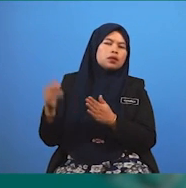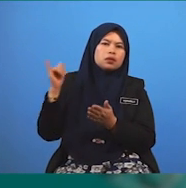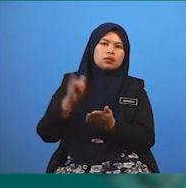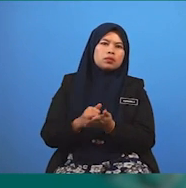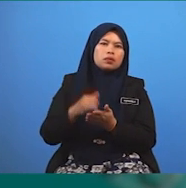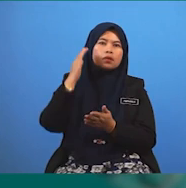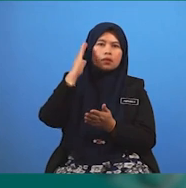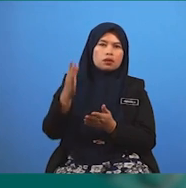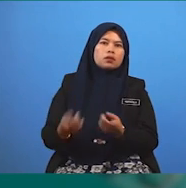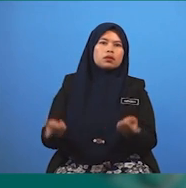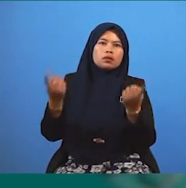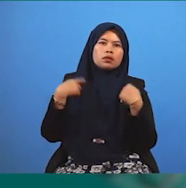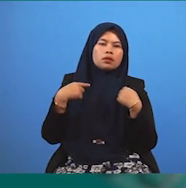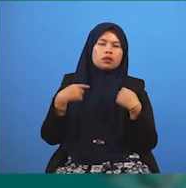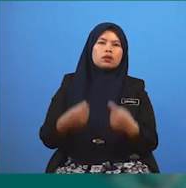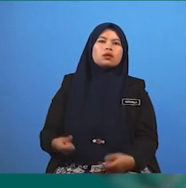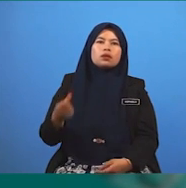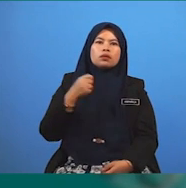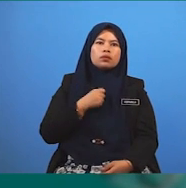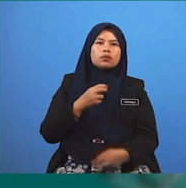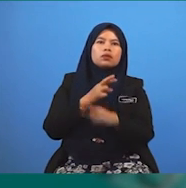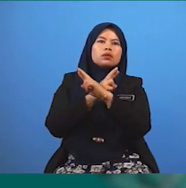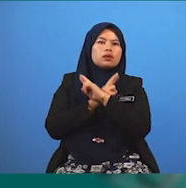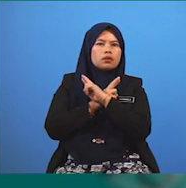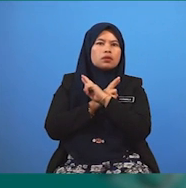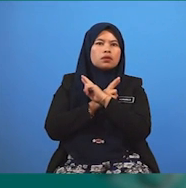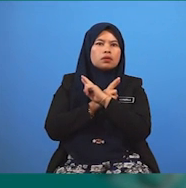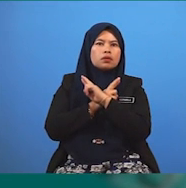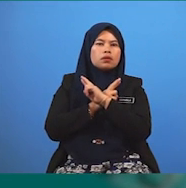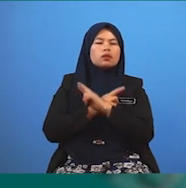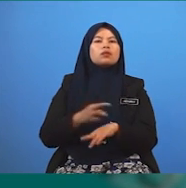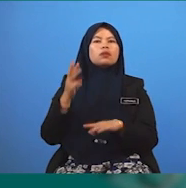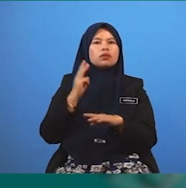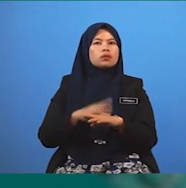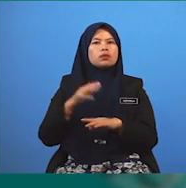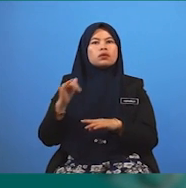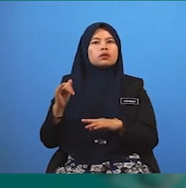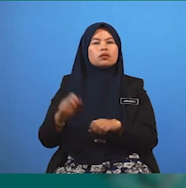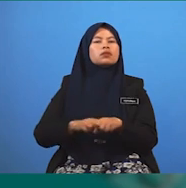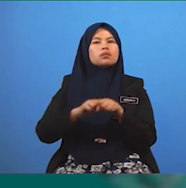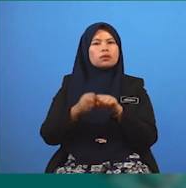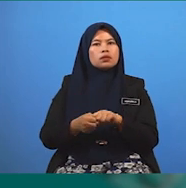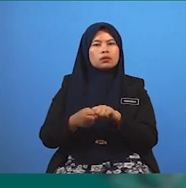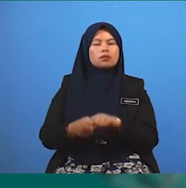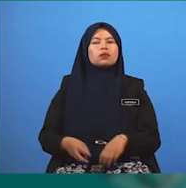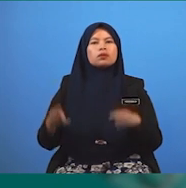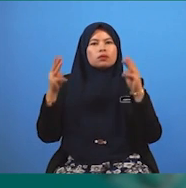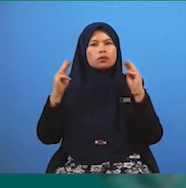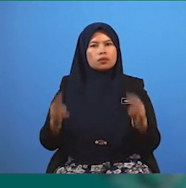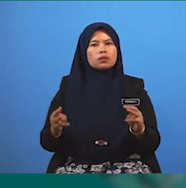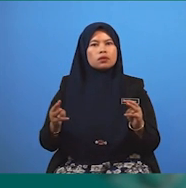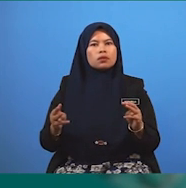datang. Aku merahsiakannya, iaitu waktunya, supaya manusia